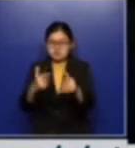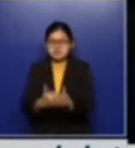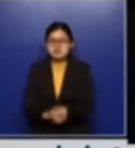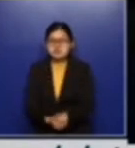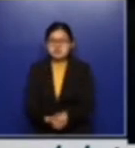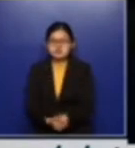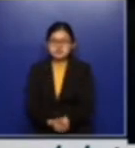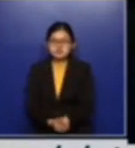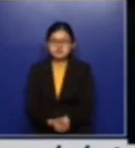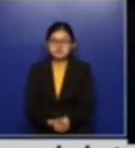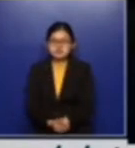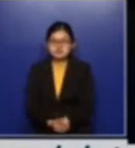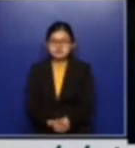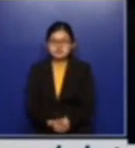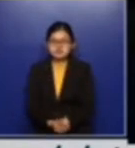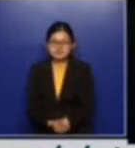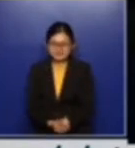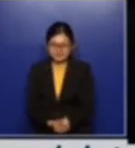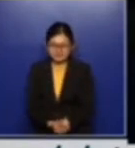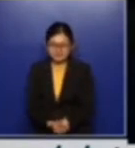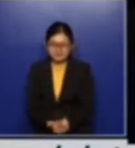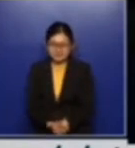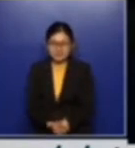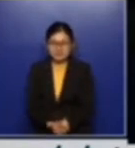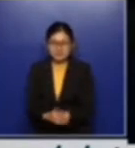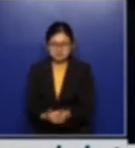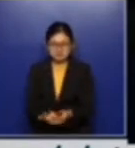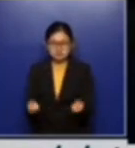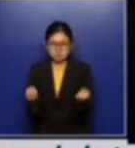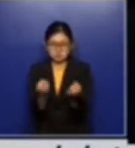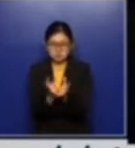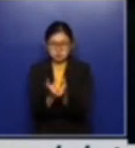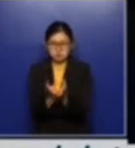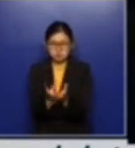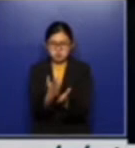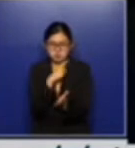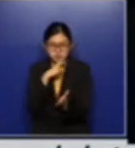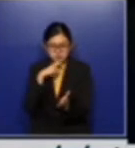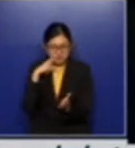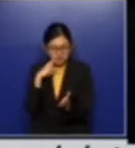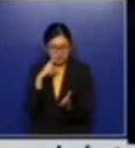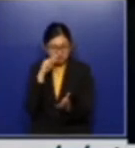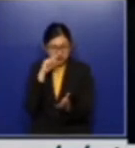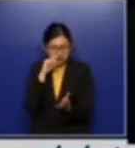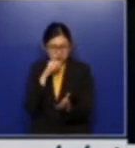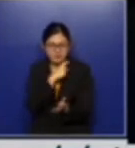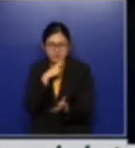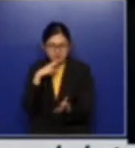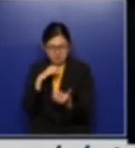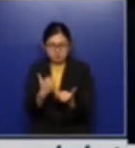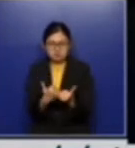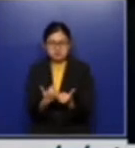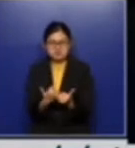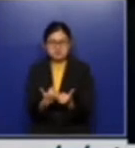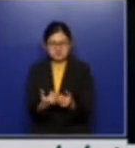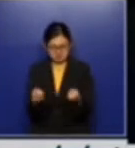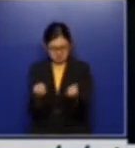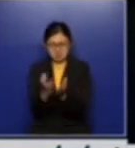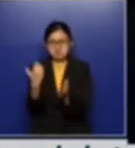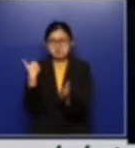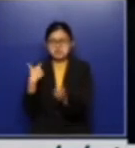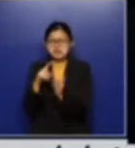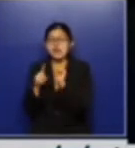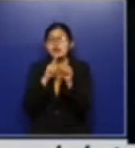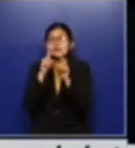วท่านประธานครับภัยแล้งภาคกลางกำลังเป็นปัญหาใหญ่วันนี้ผมจึงต้องนำมากระทู้ถามด้วยวาจาท่านรัฐมนต